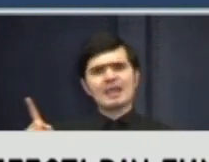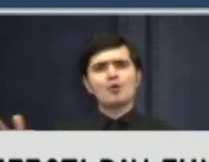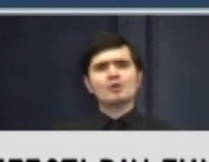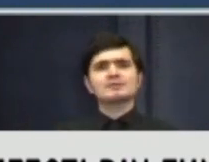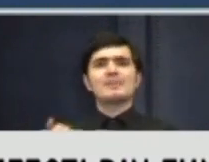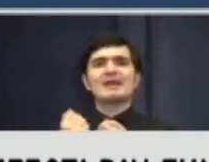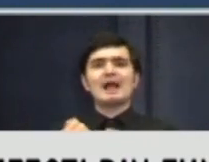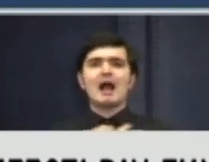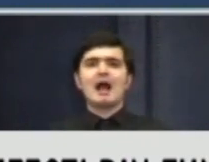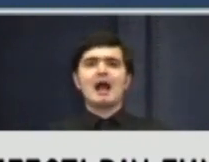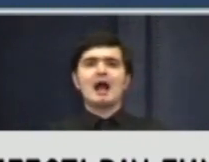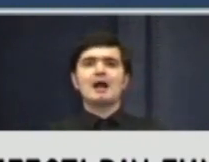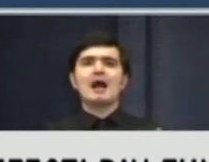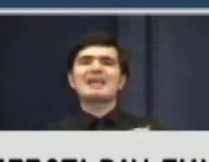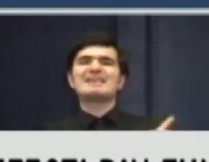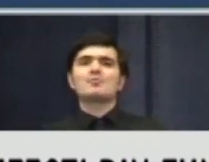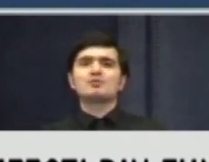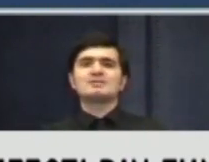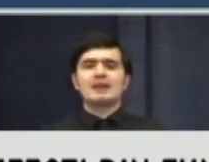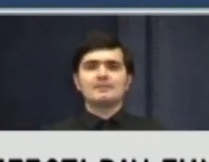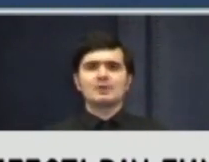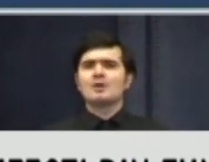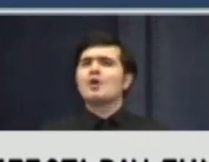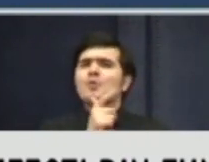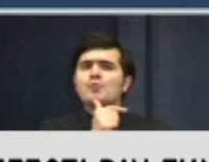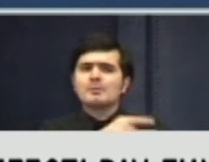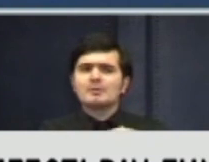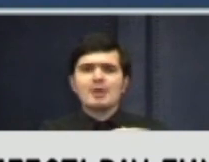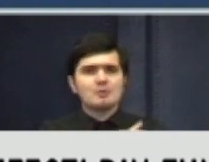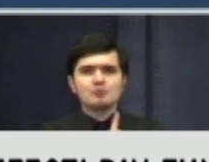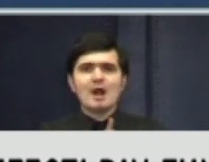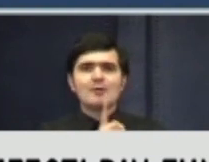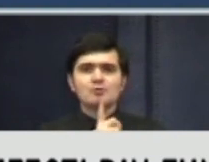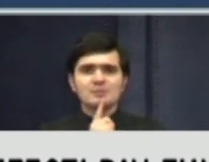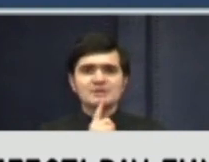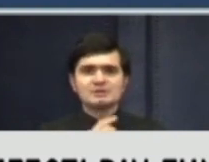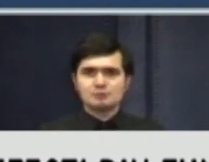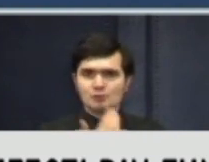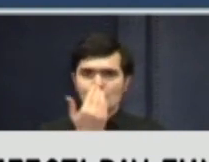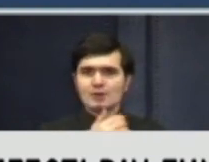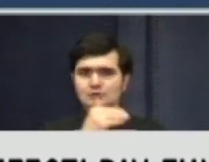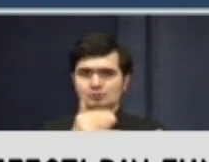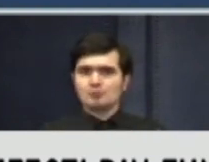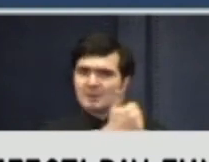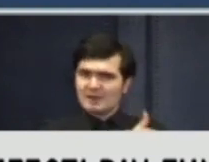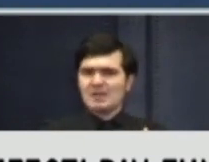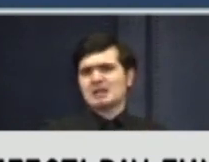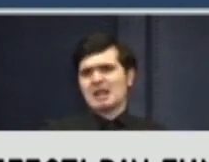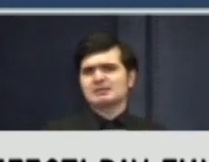își vor prelua atribuțiile. Acolo unde nu au fost numiți suprafecții încă, sunt 6.